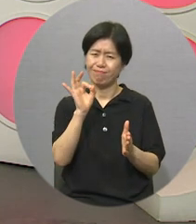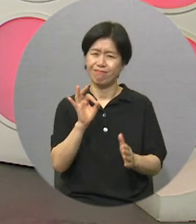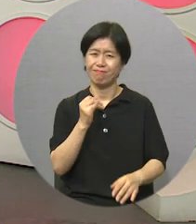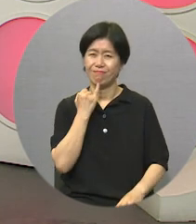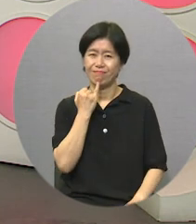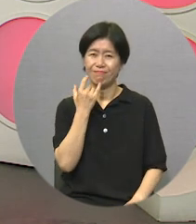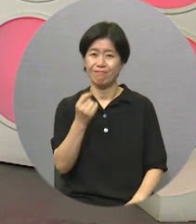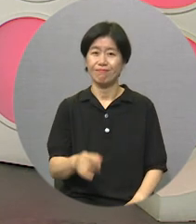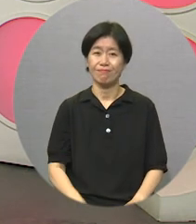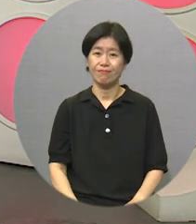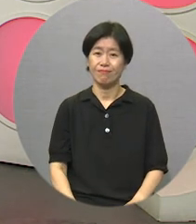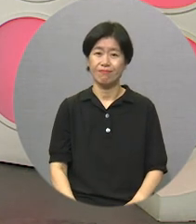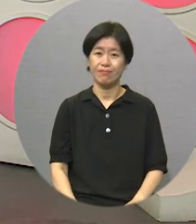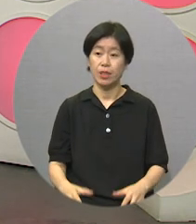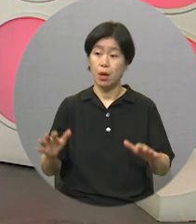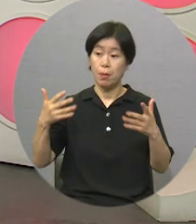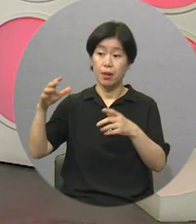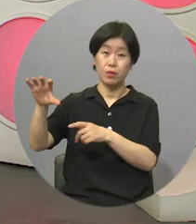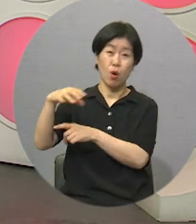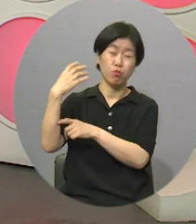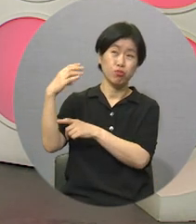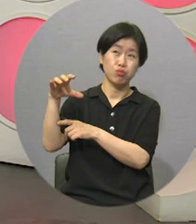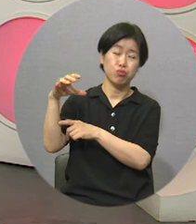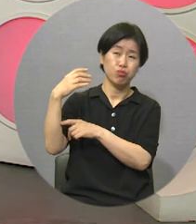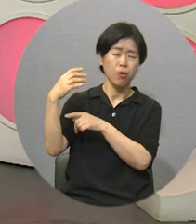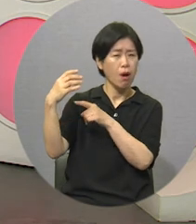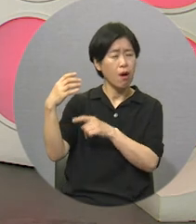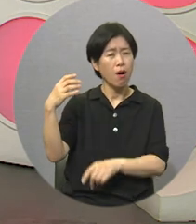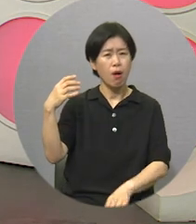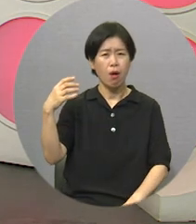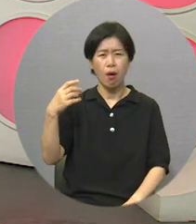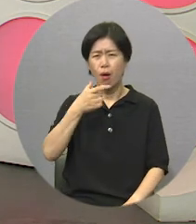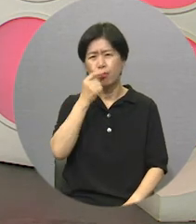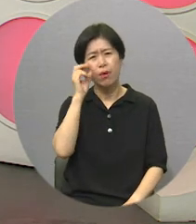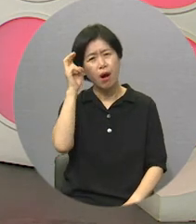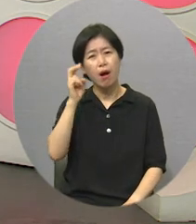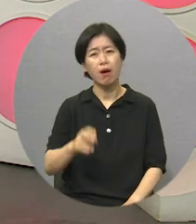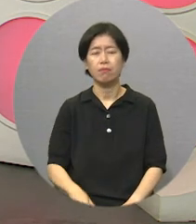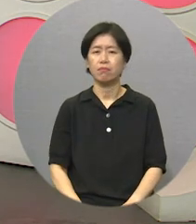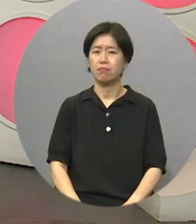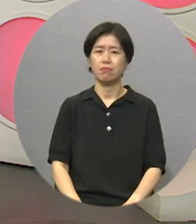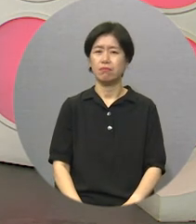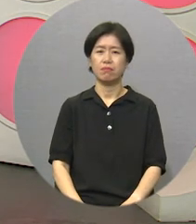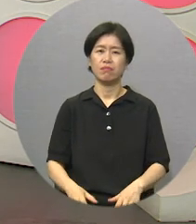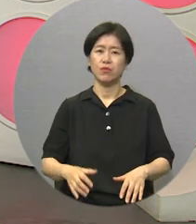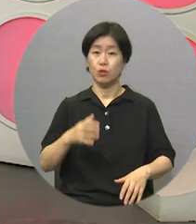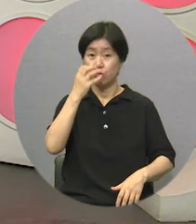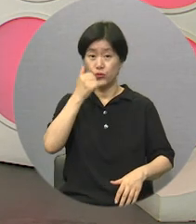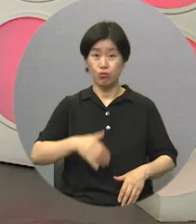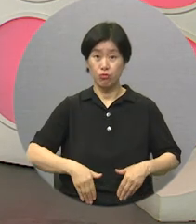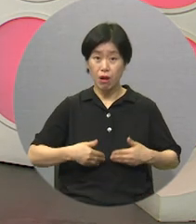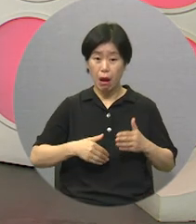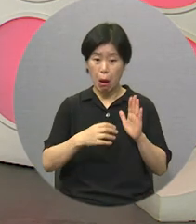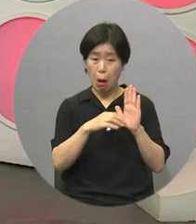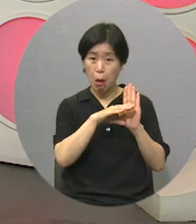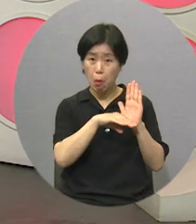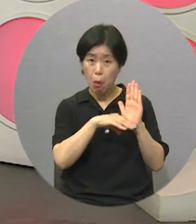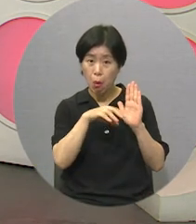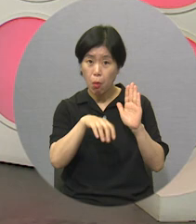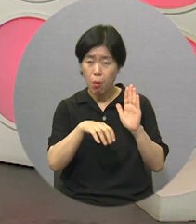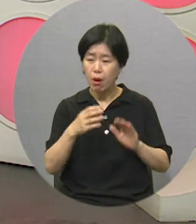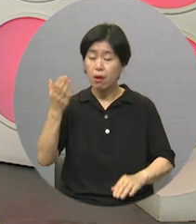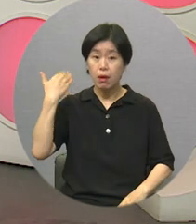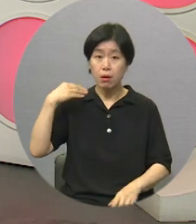돼요. 그러니까요. 이제 선풍기만 가지고 이렇게, 그래도 서천이면 바람 이렇게 들어오고 그러지 않아요? 아, 문만 그렇지 열어놔도? 않아요. 그렇지 않아요. 그렇지 않아요? 온난화로